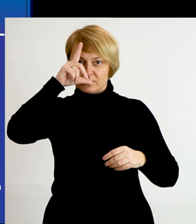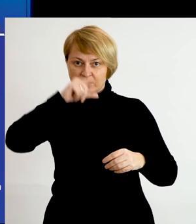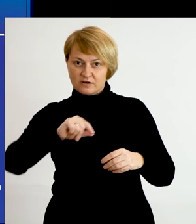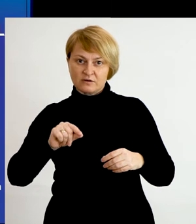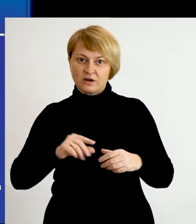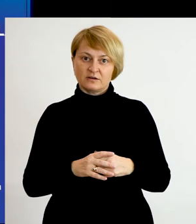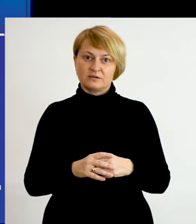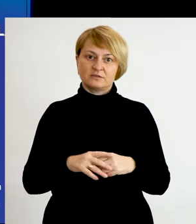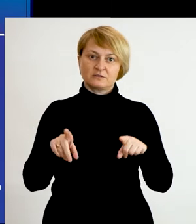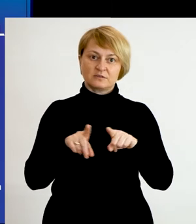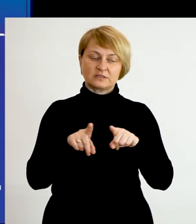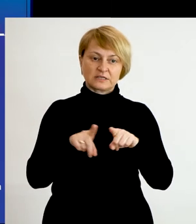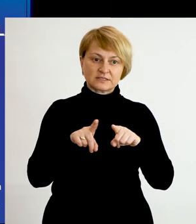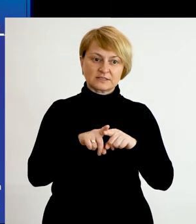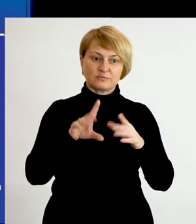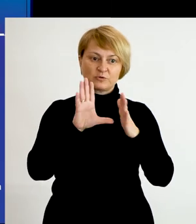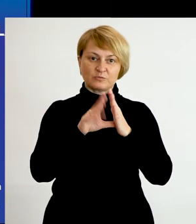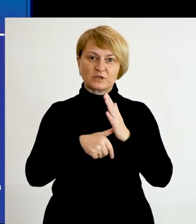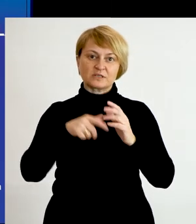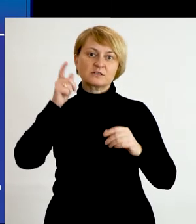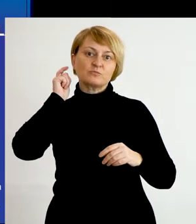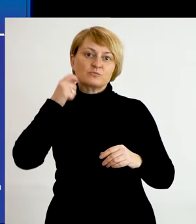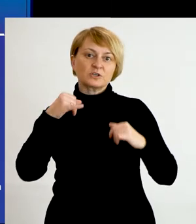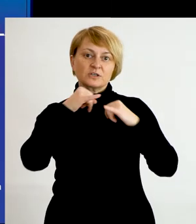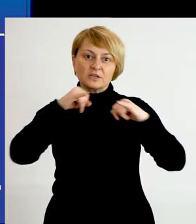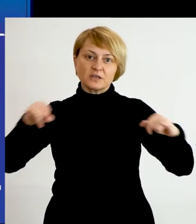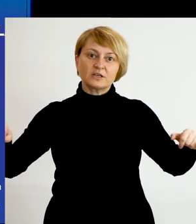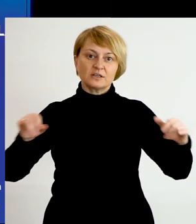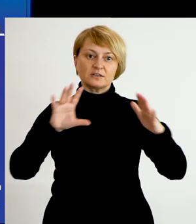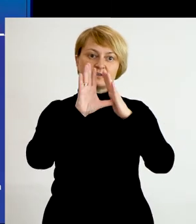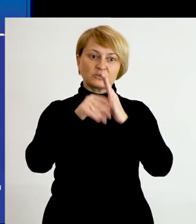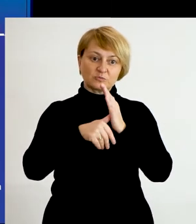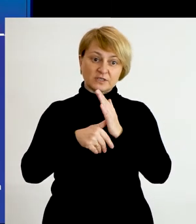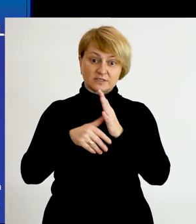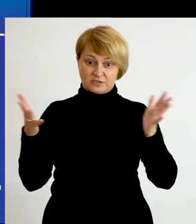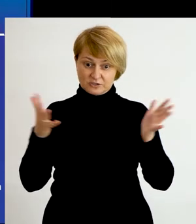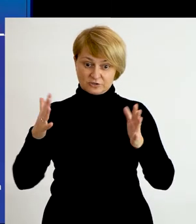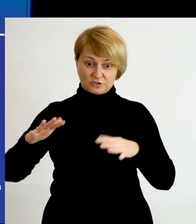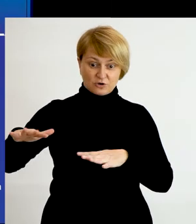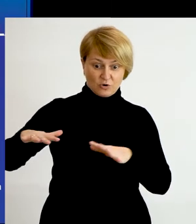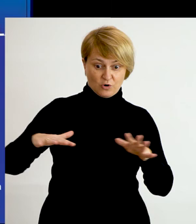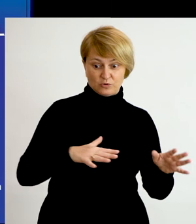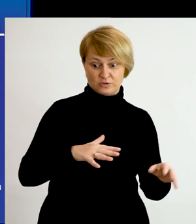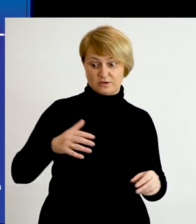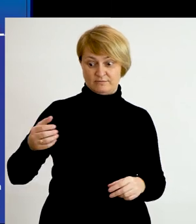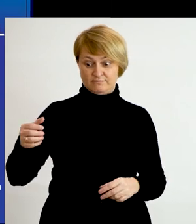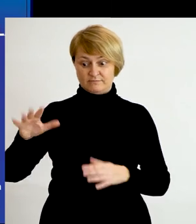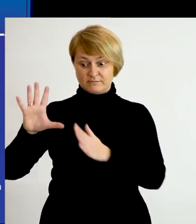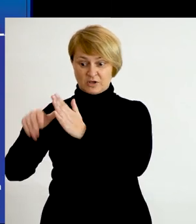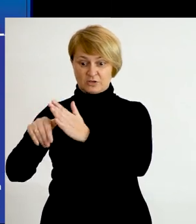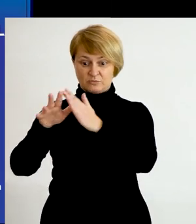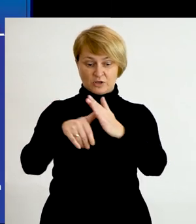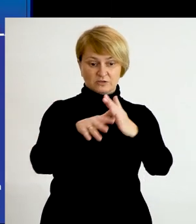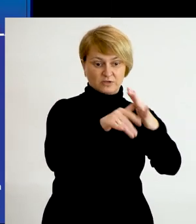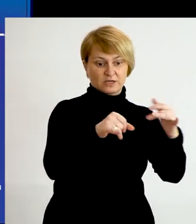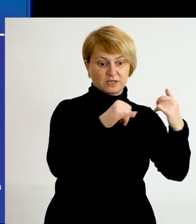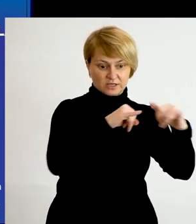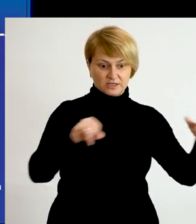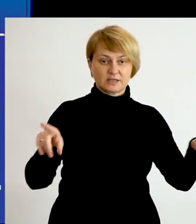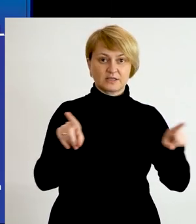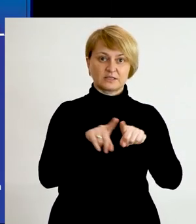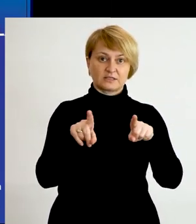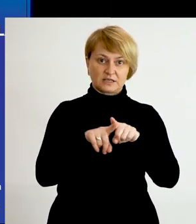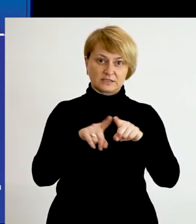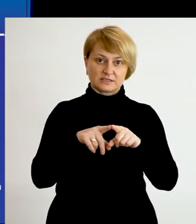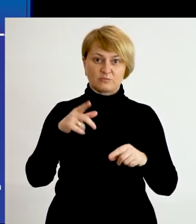ale z bezpieczeństwem ale również brzegu i innych miejscowości położonych wzdłuż Odry, również tych blisko Opola, jak